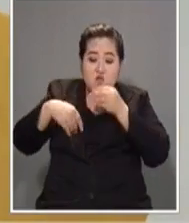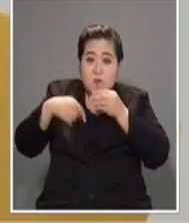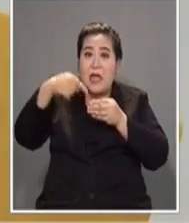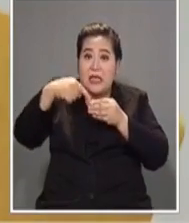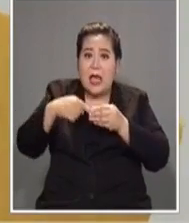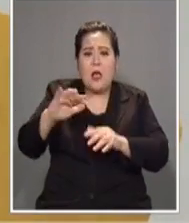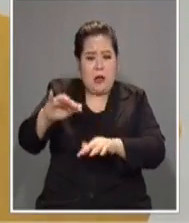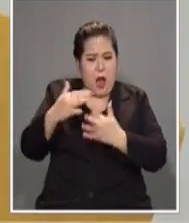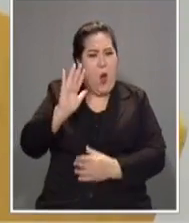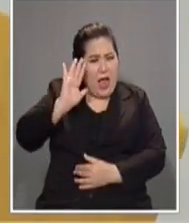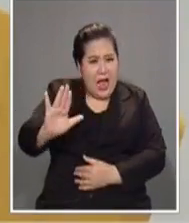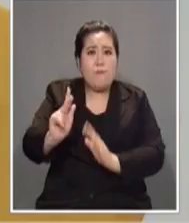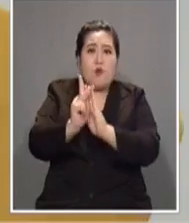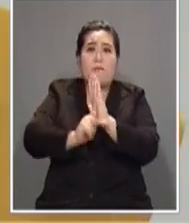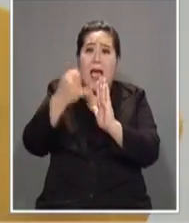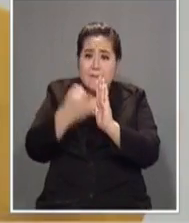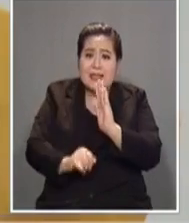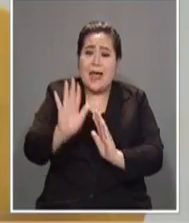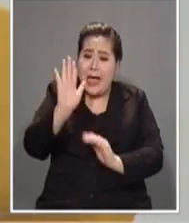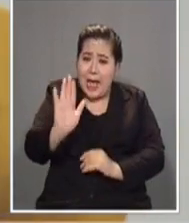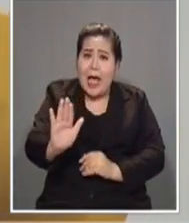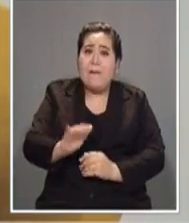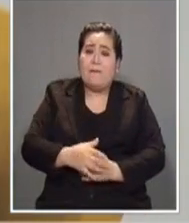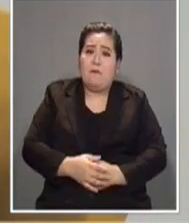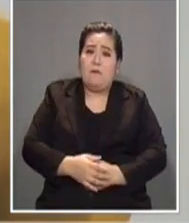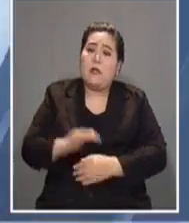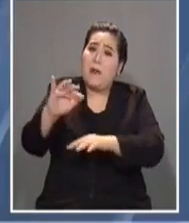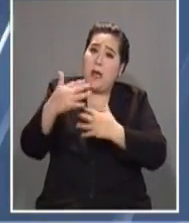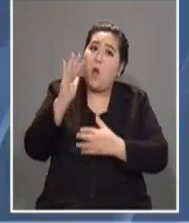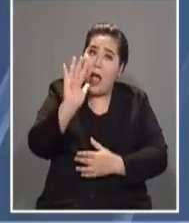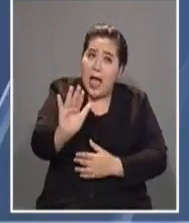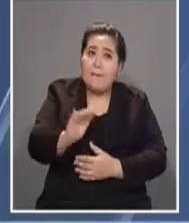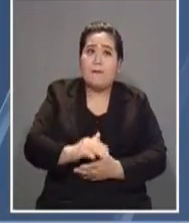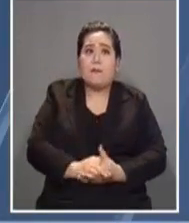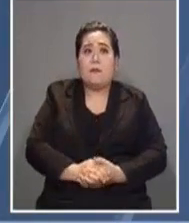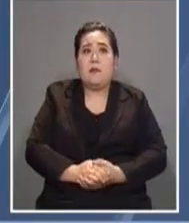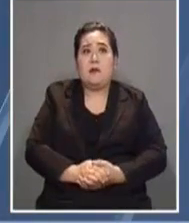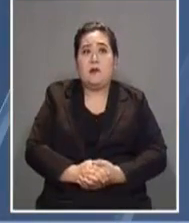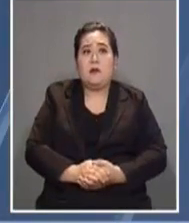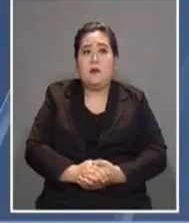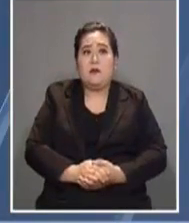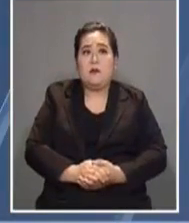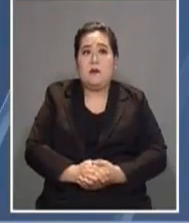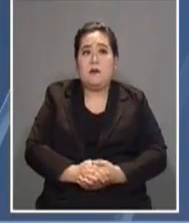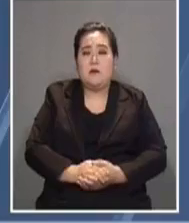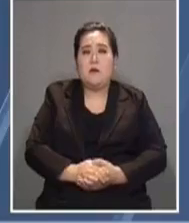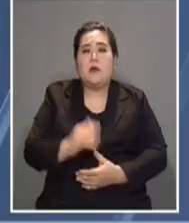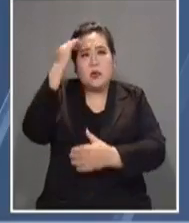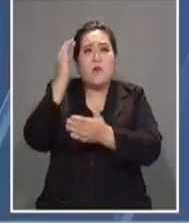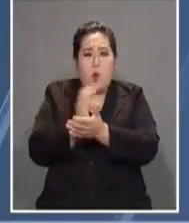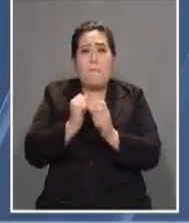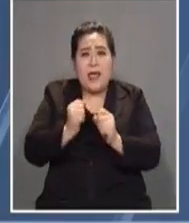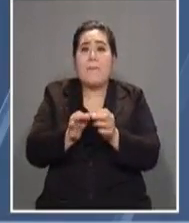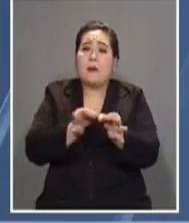ได้ คือ มันห้ามมีห้ามมี คือ เข้าในราชการ ตำรวจพยายามอธิบายนะคะ ไม่ใช่อธิบายตำรว